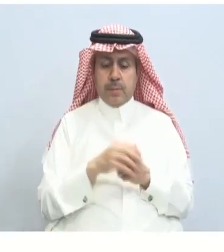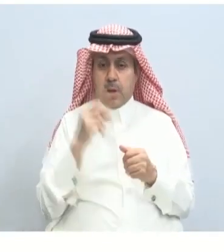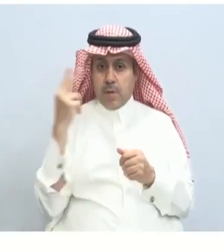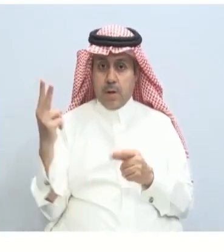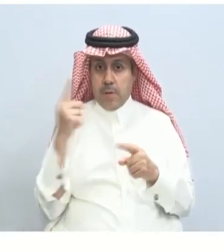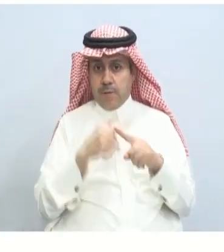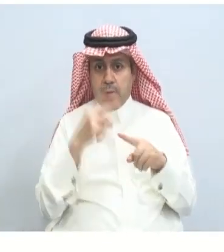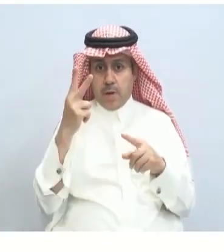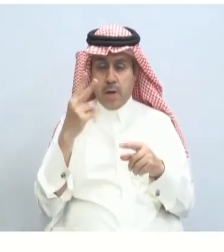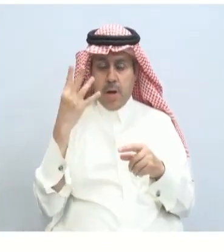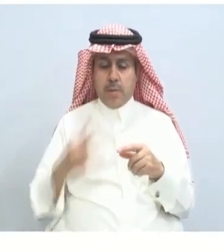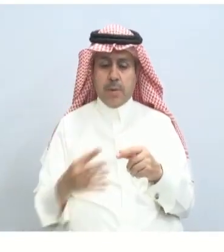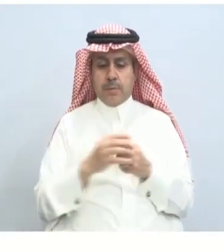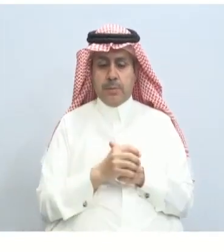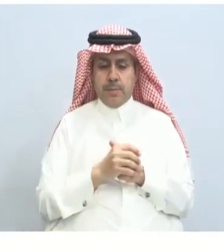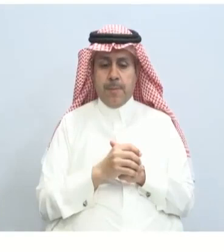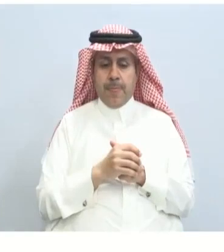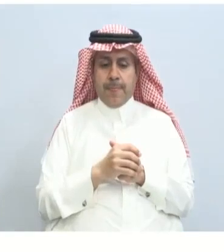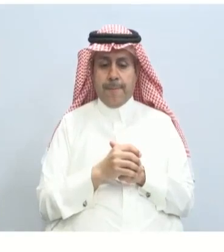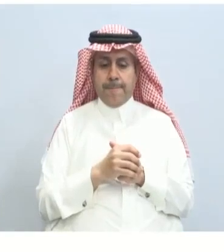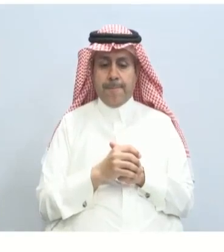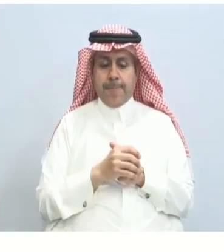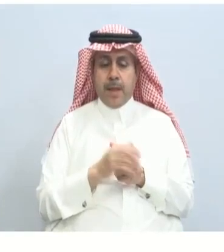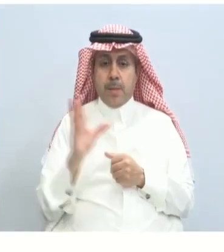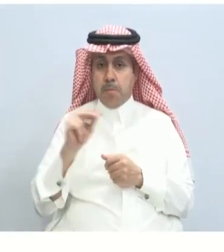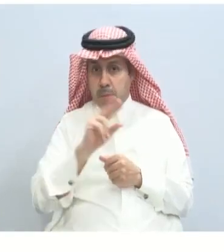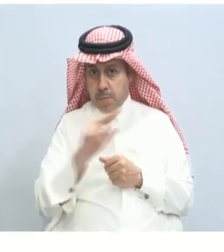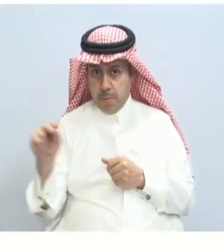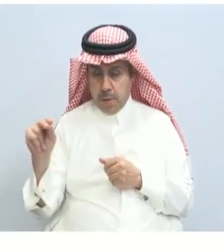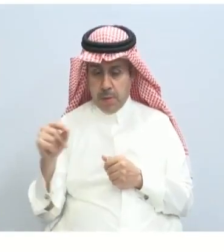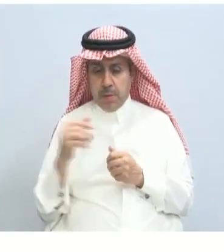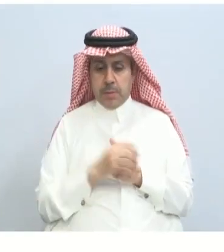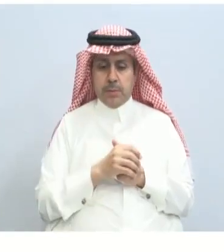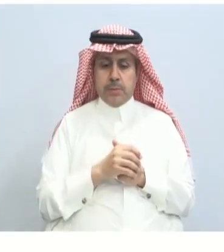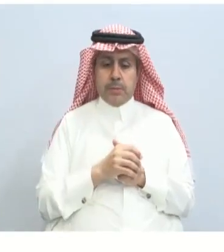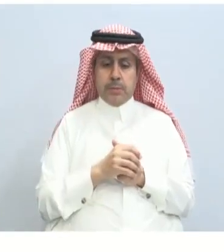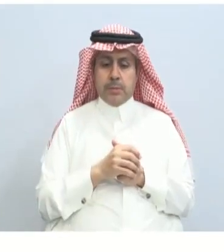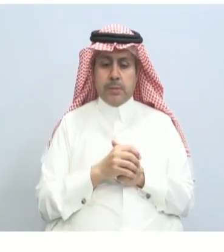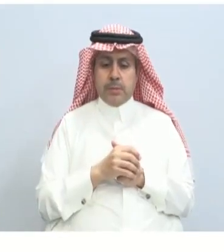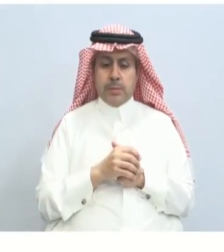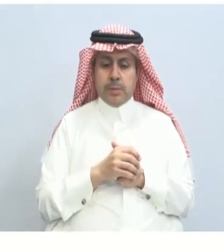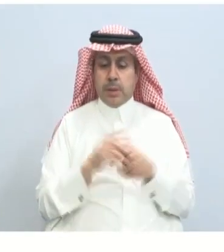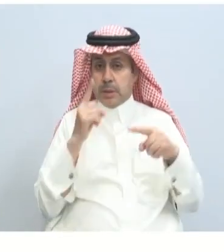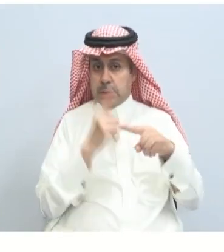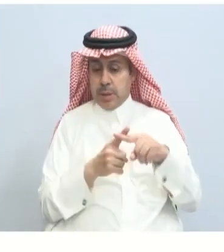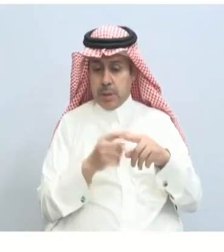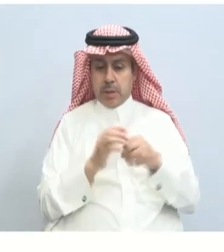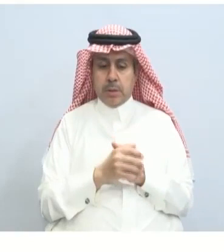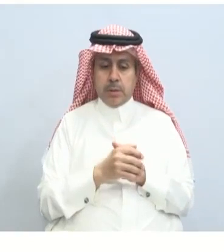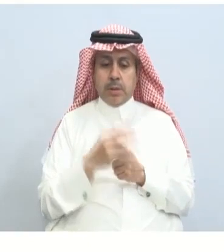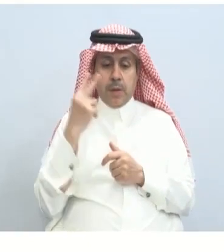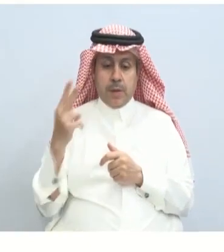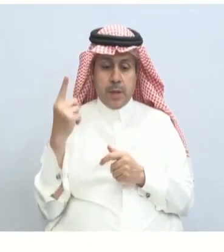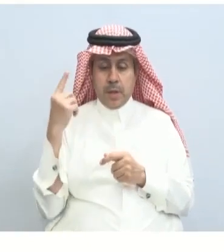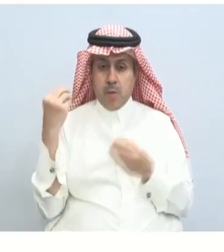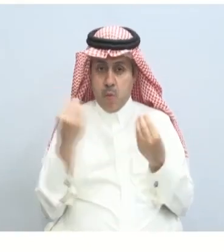تعطيني 4 طبعا لو دمجهم في مقام واحد لانه المقام موحد هنا فيصير جذر 2 زائد جذر 6 على ا وين الجواب